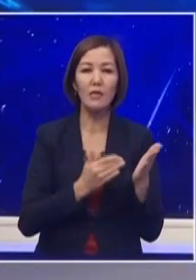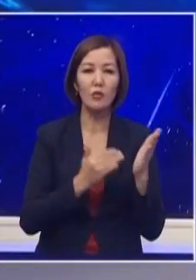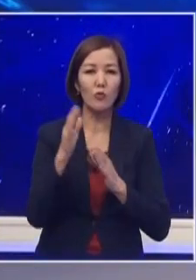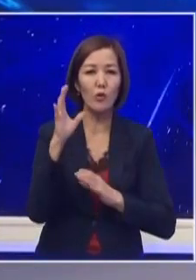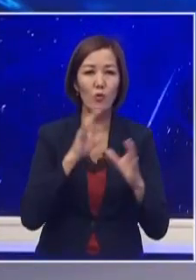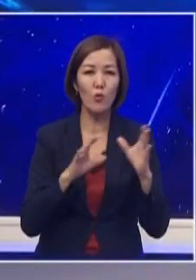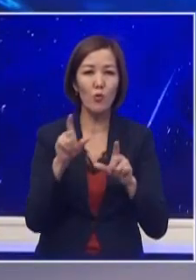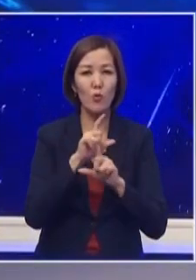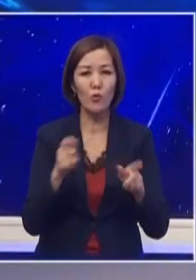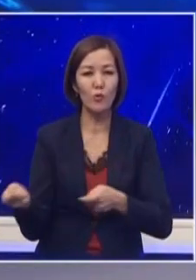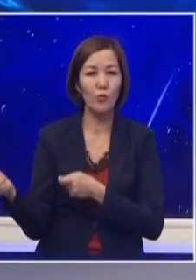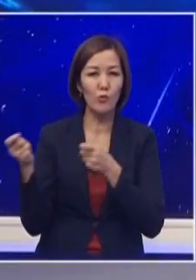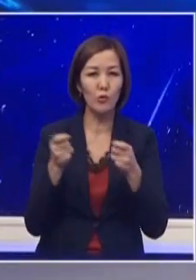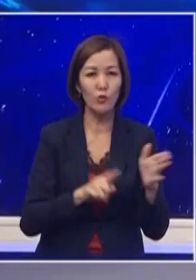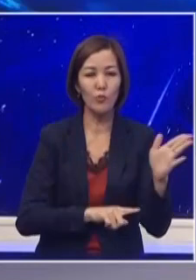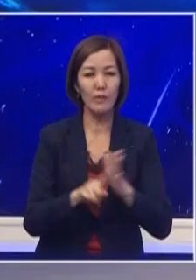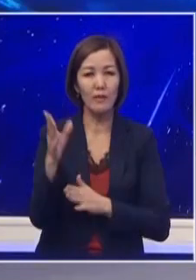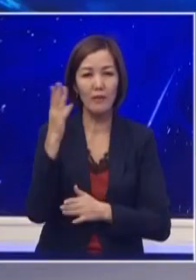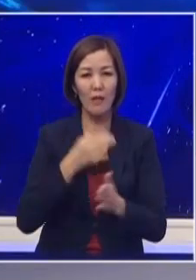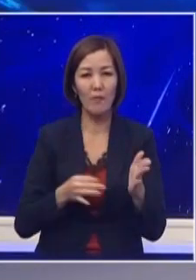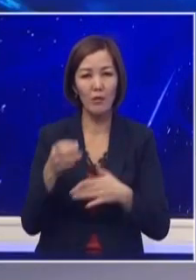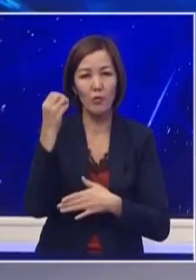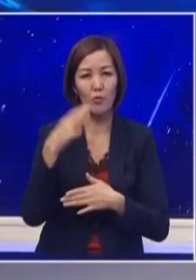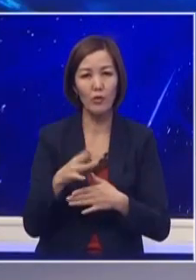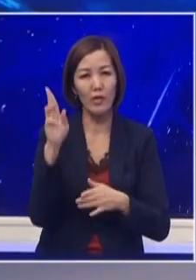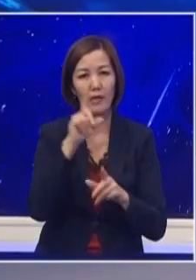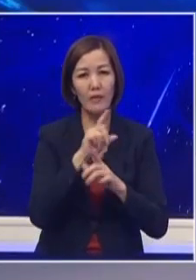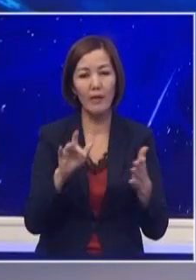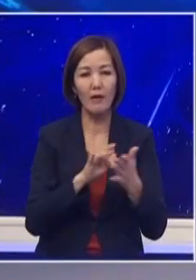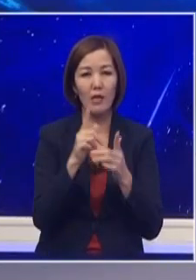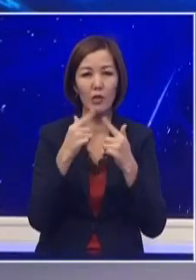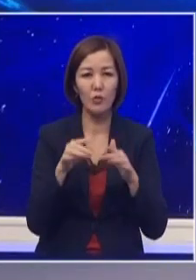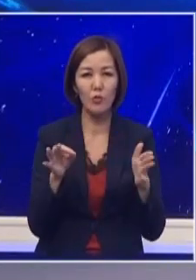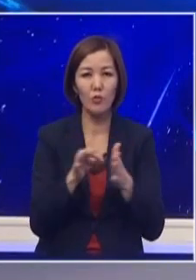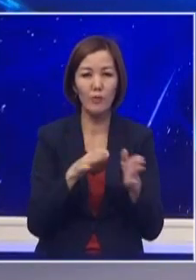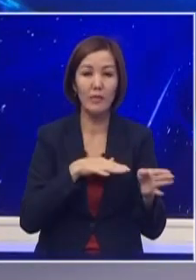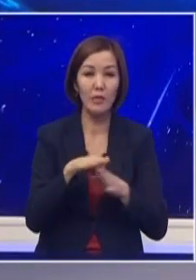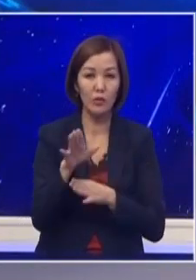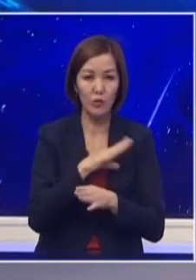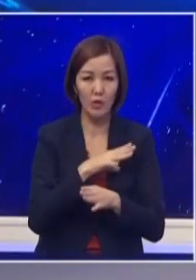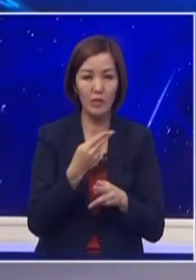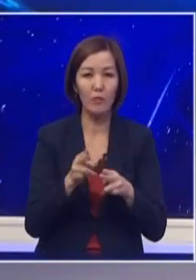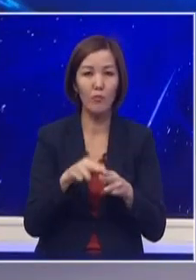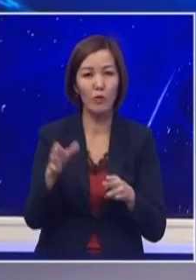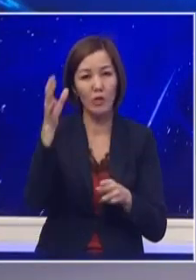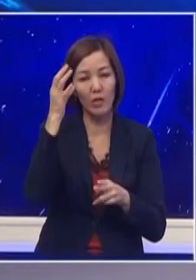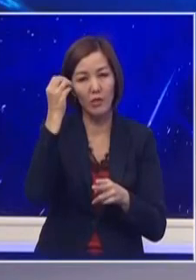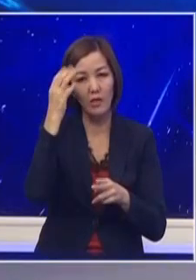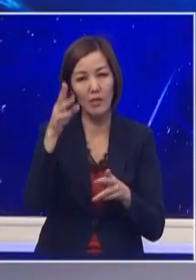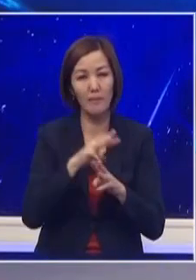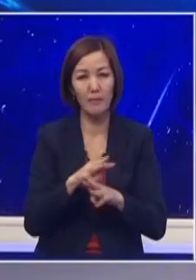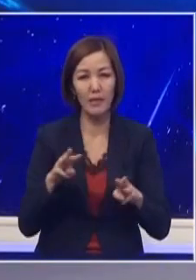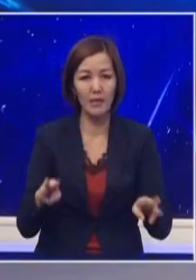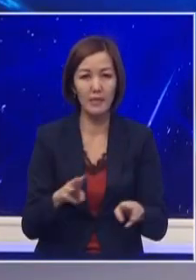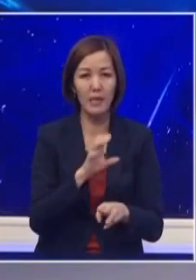оқу орындарын көшіру басталады. Ол Алматы облысы орталығынан академиялық қалашық құру мақсатында жүзеге асады. Бұл туралы